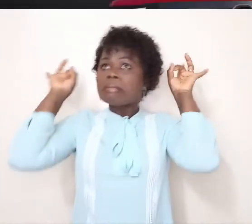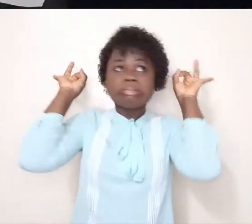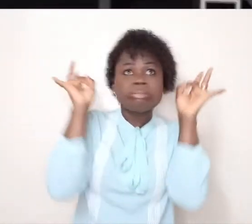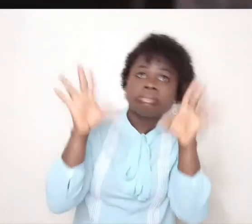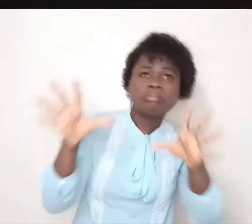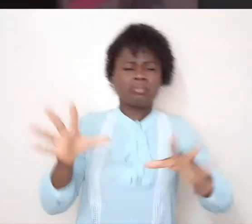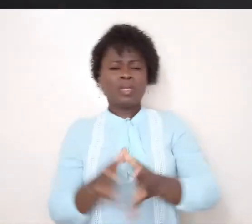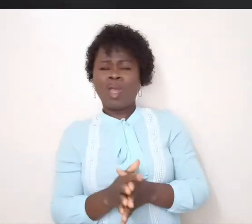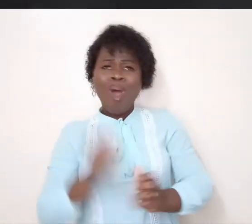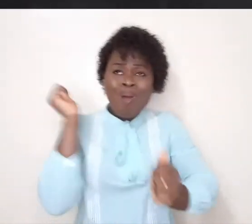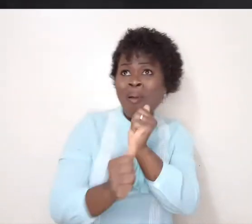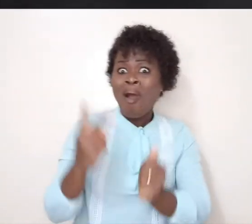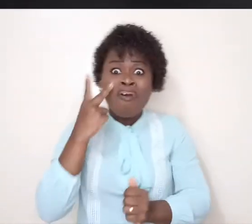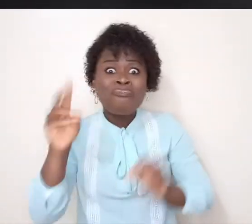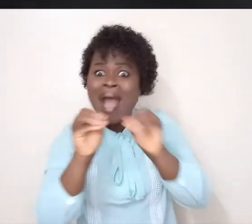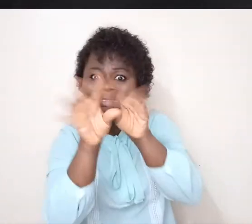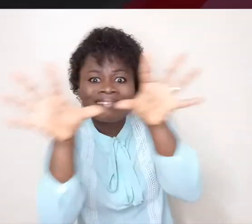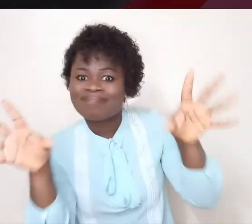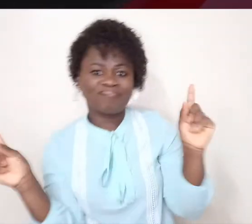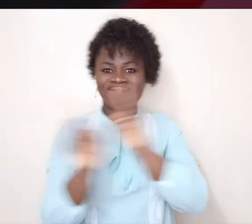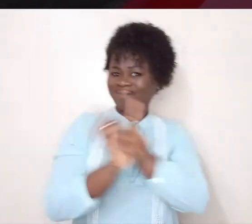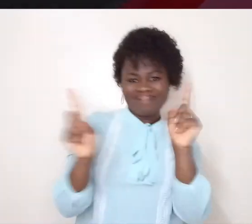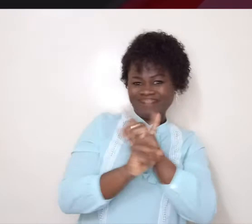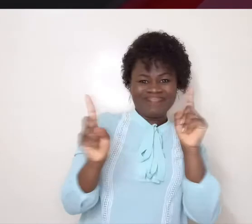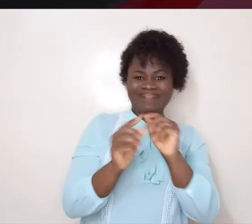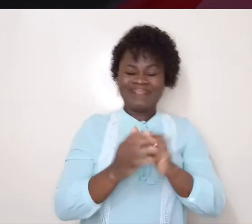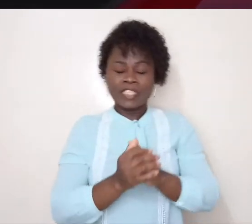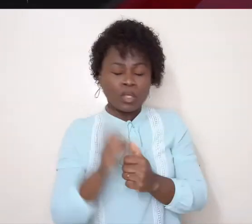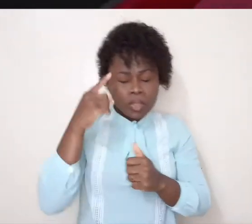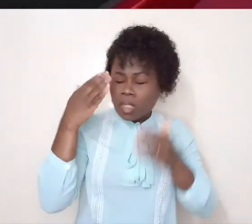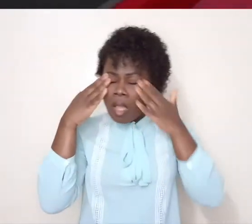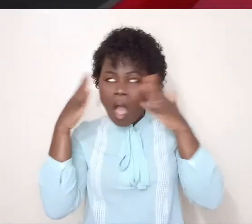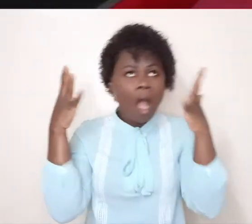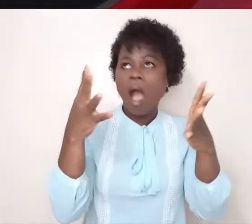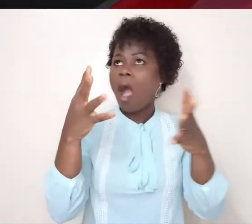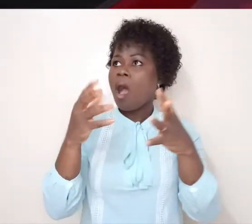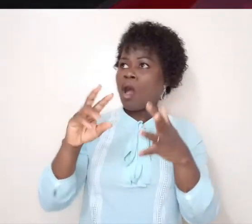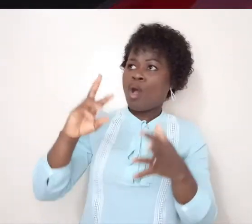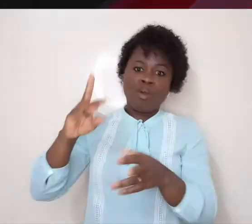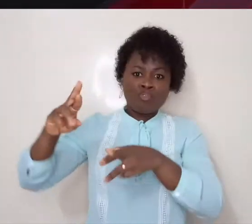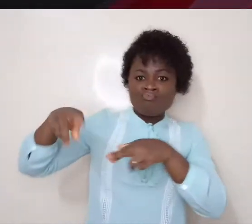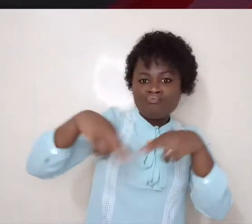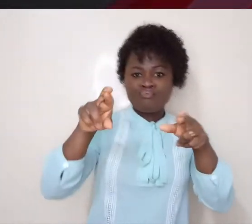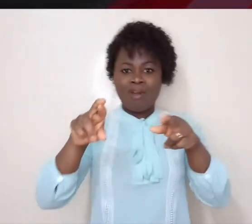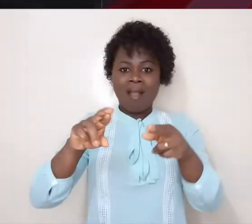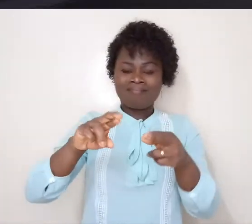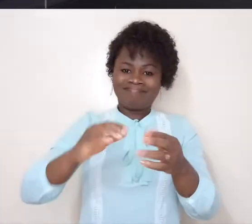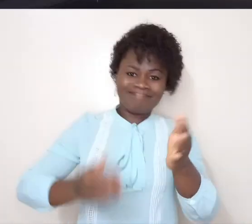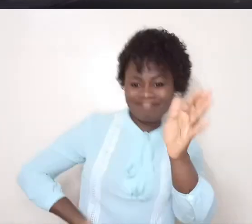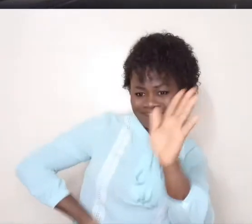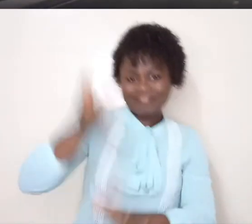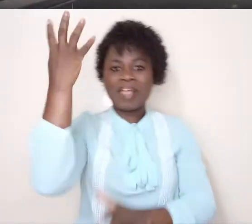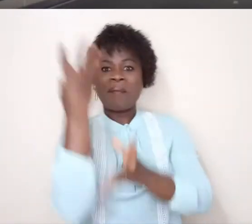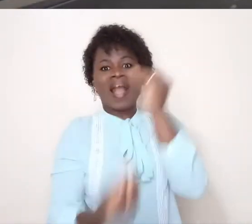qu'il devient difficile de voir distinctement. Distrait, le professeur loupe la sortie. La route est déserte,